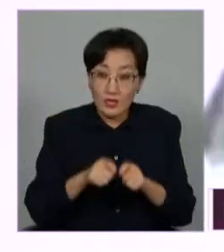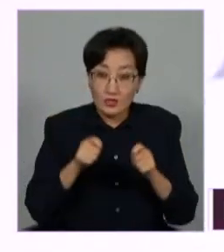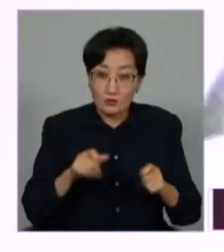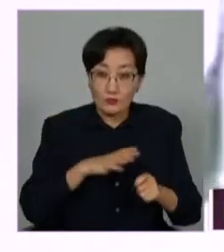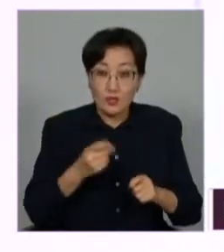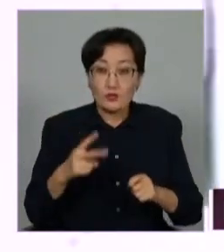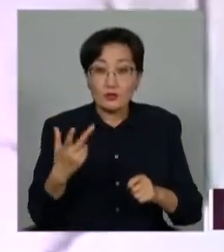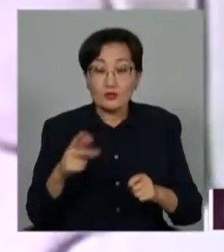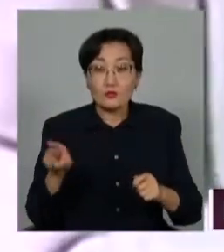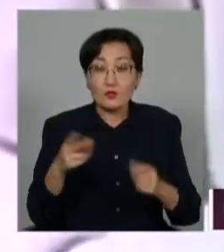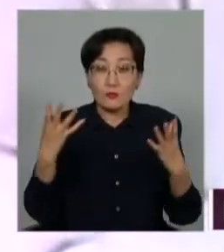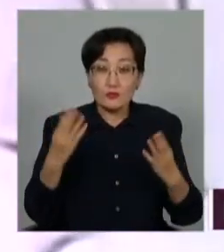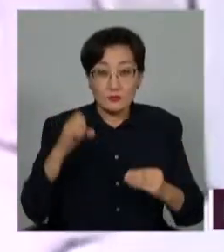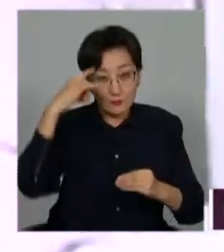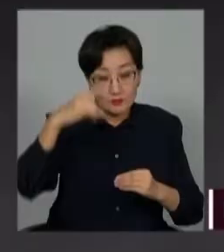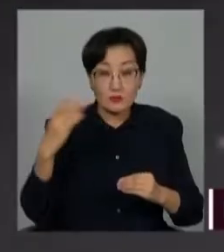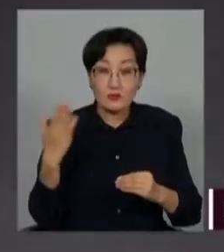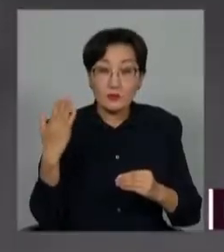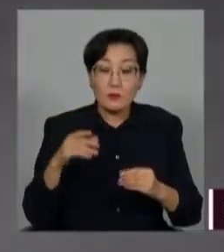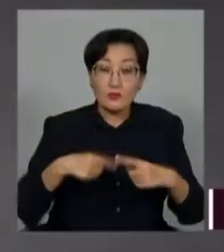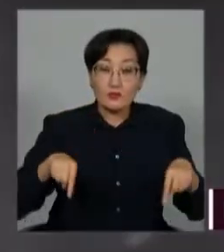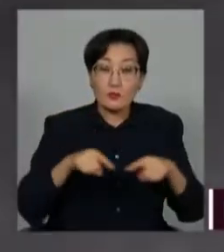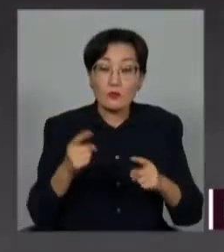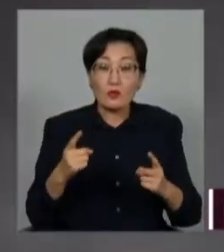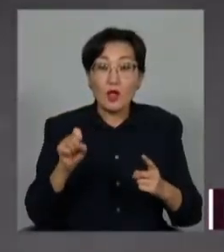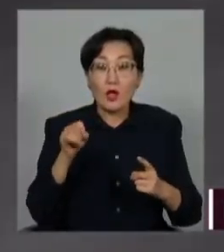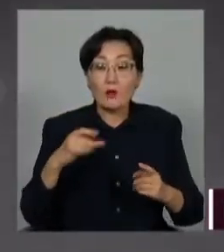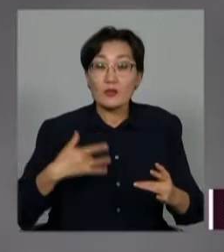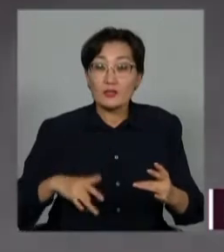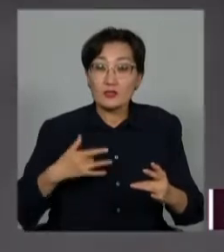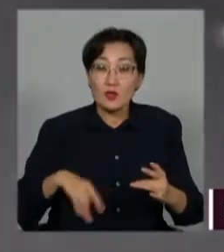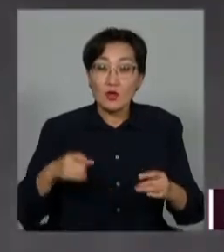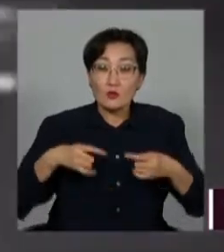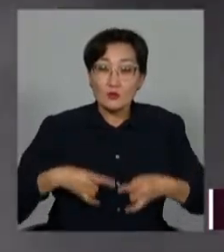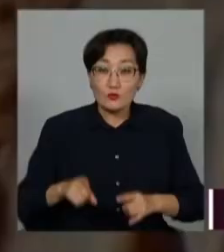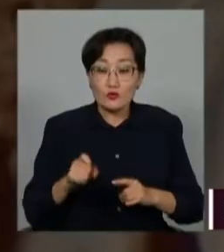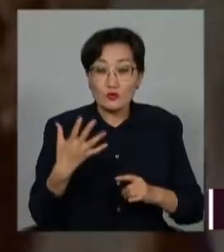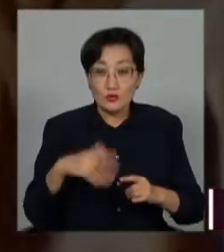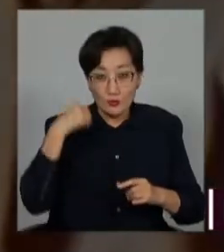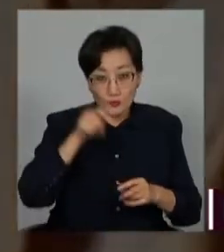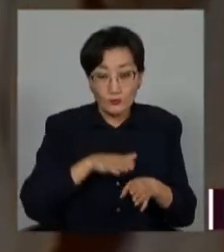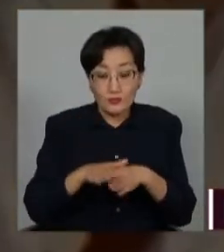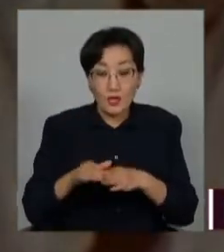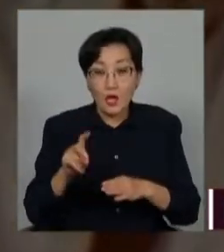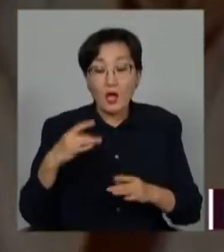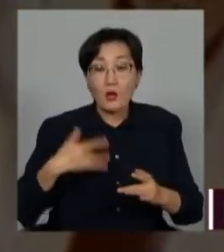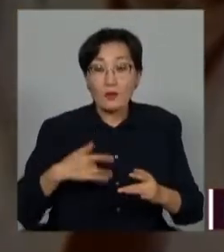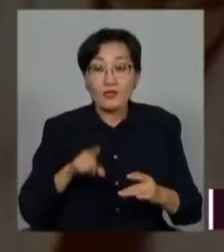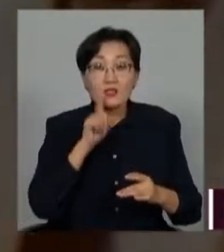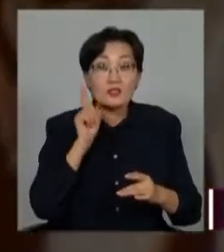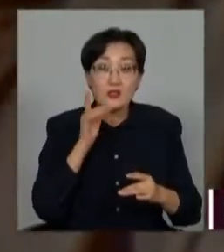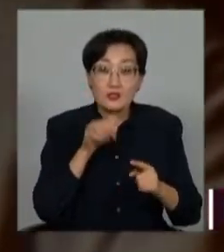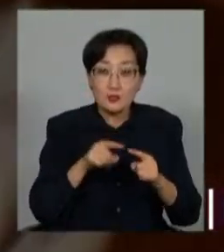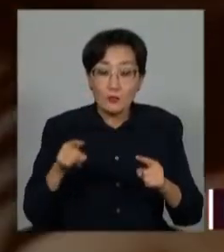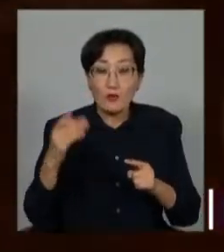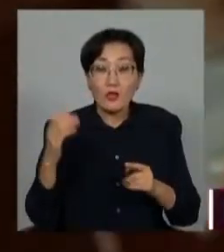жылдың 23 желтоқсанында Қазақ фильм киностудиясы ұлы ақын Жамбыл Жабайұлының туғанына 150 жыл толуына орай Жамбылдың жастық шағатты